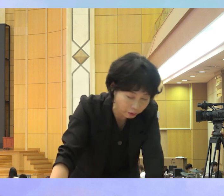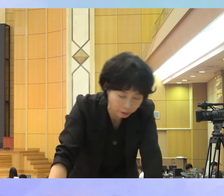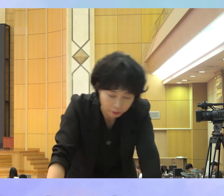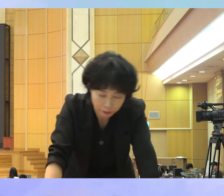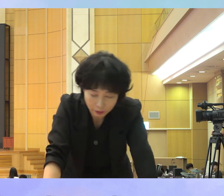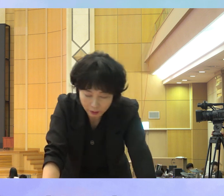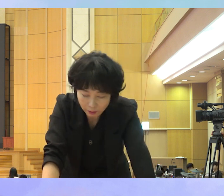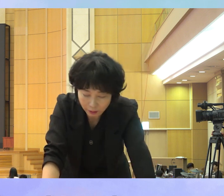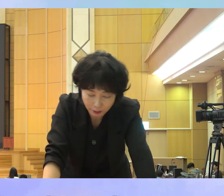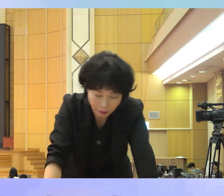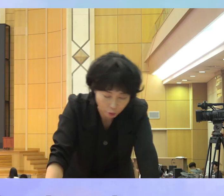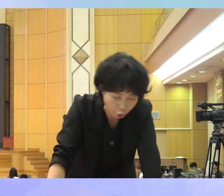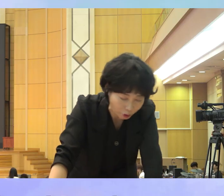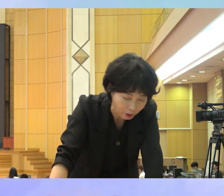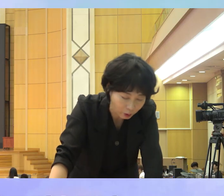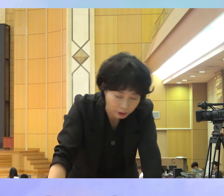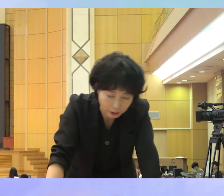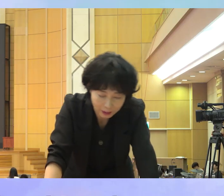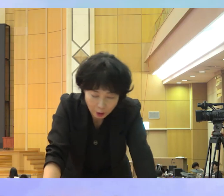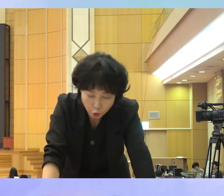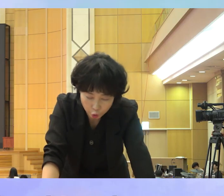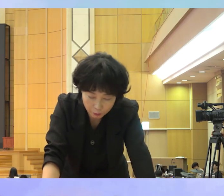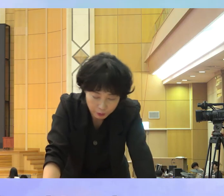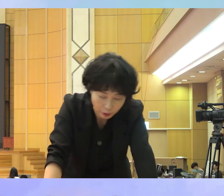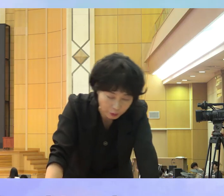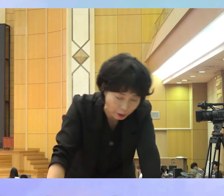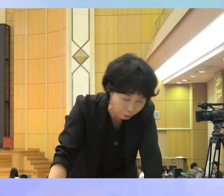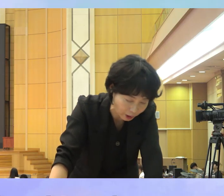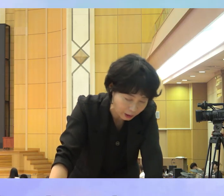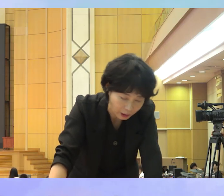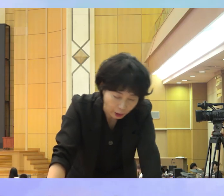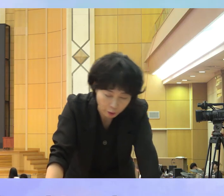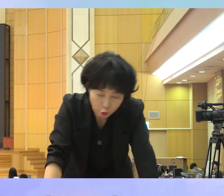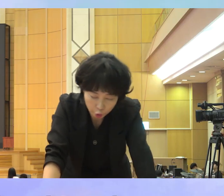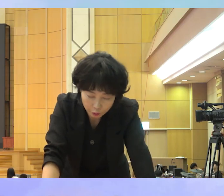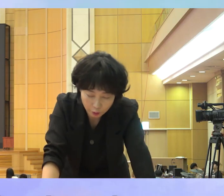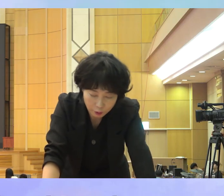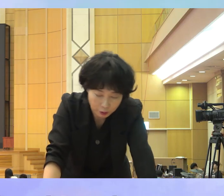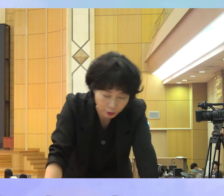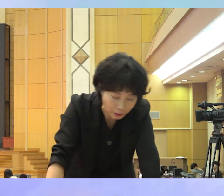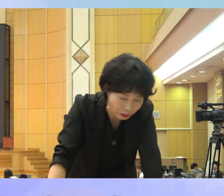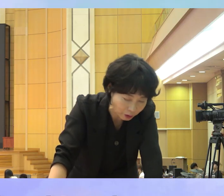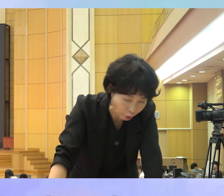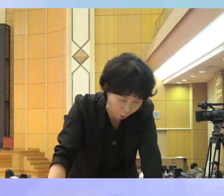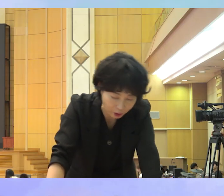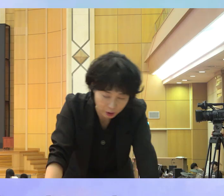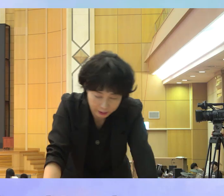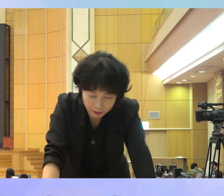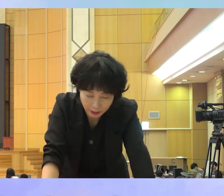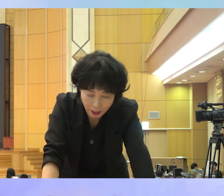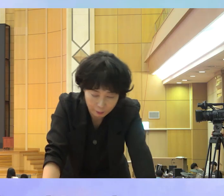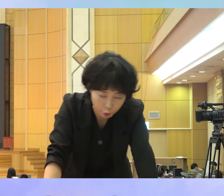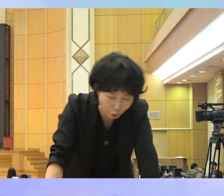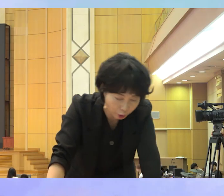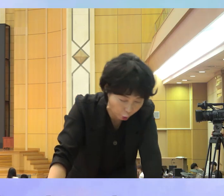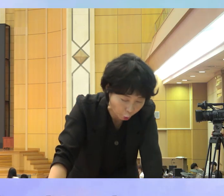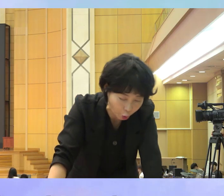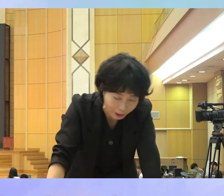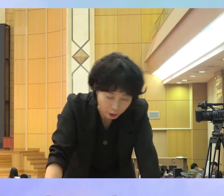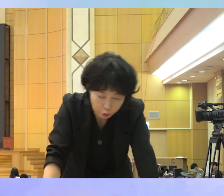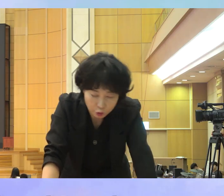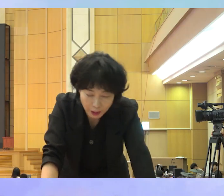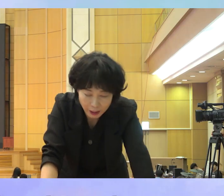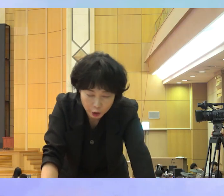하셨고 허리병을 고쳐주셔서 굽었던 자를 펴게 하시고 각종 병자와 기적과